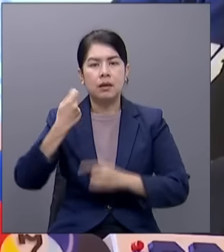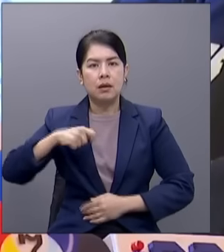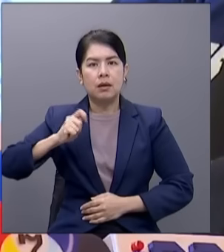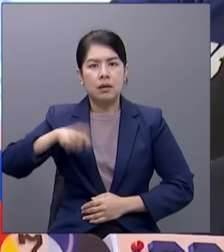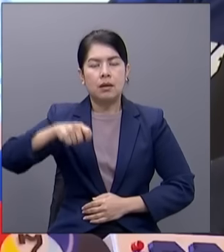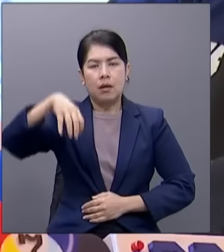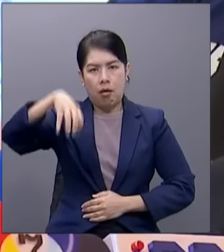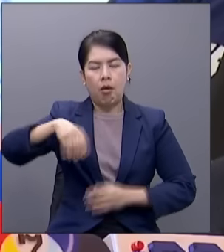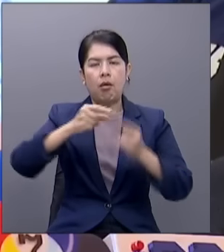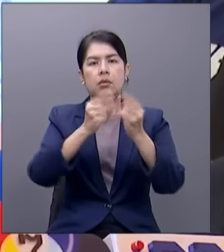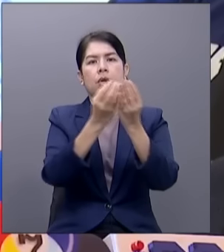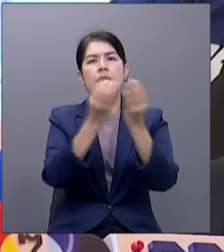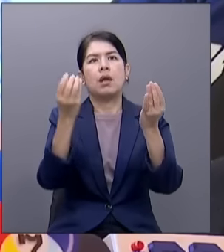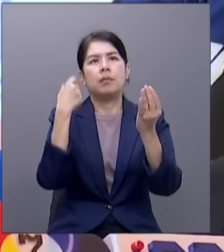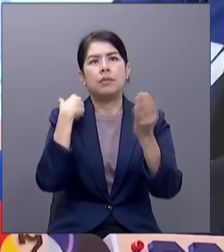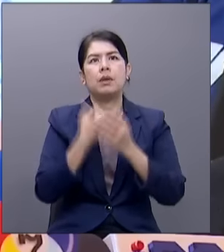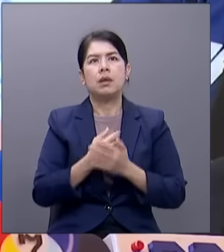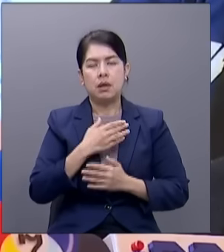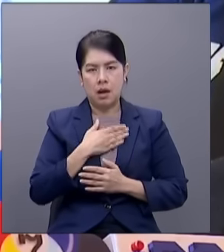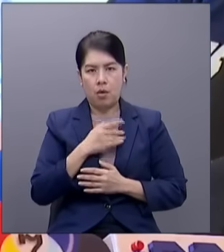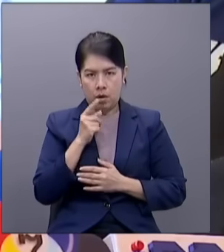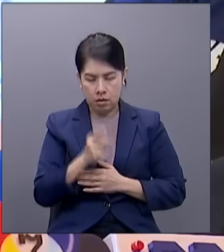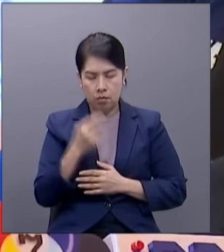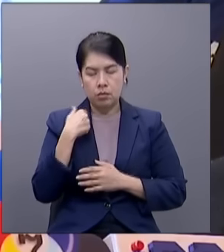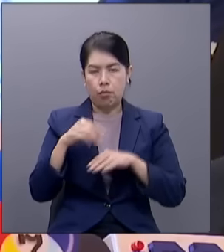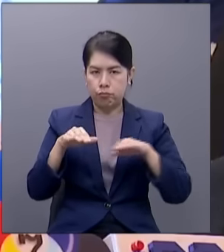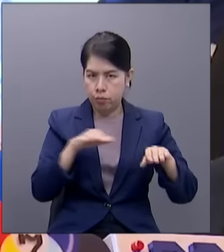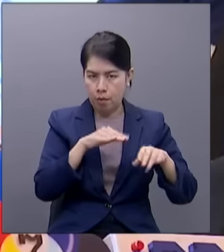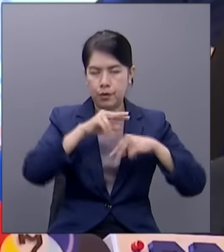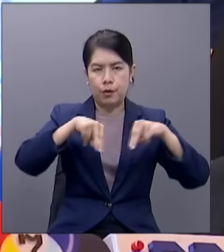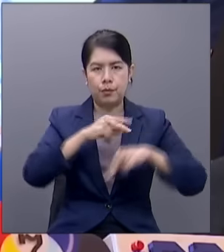ที่ต้องเตรียมรับมือทุกเรื่องที่มันจะเกิดขึ้น